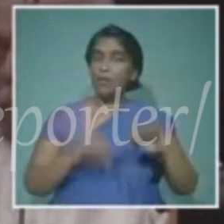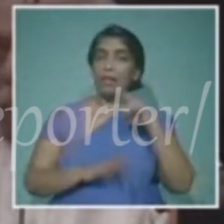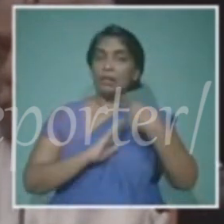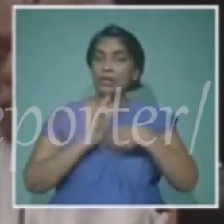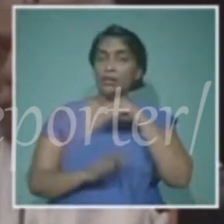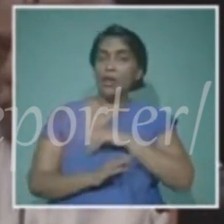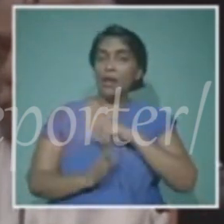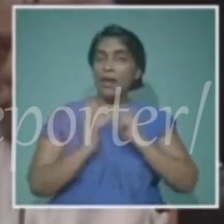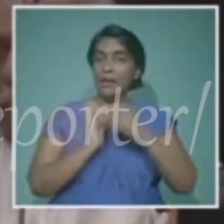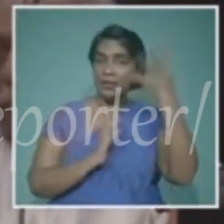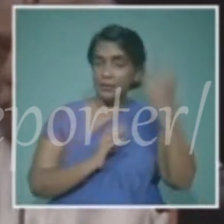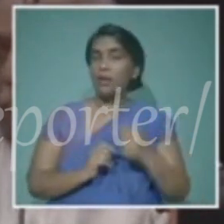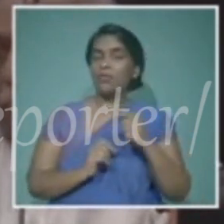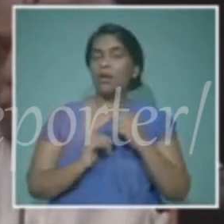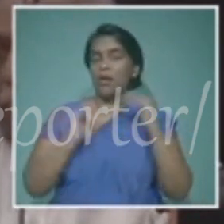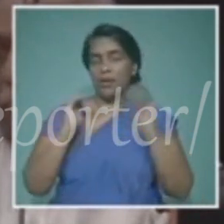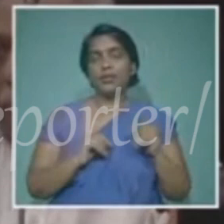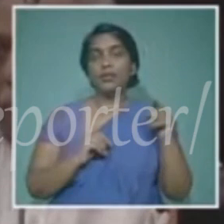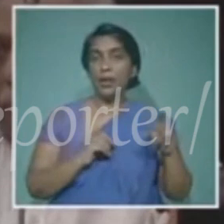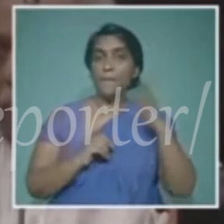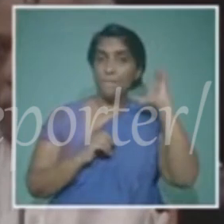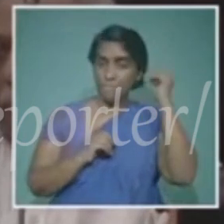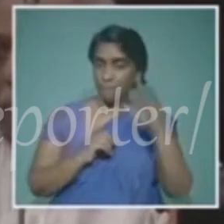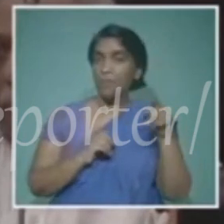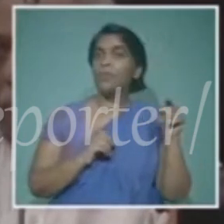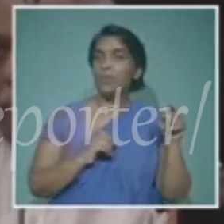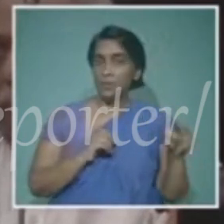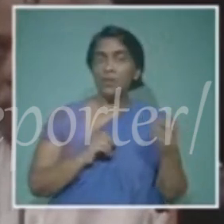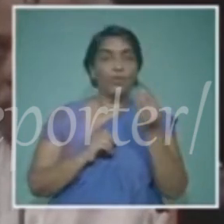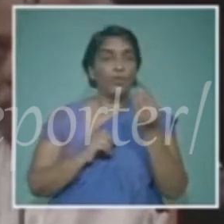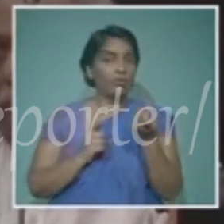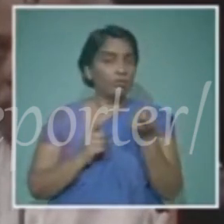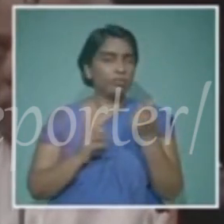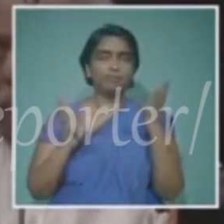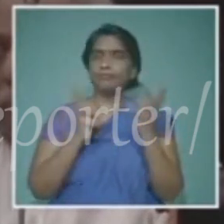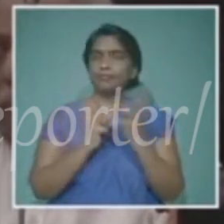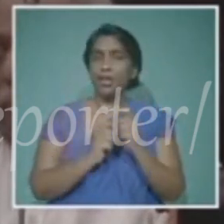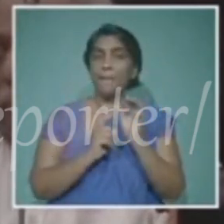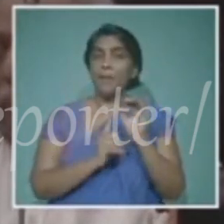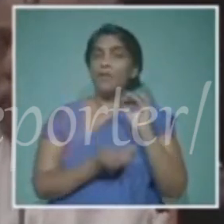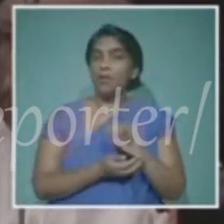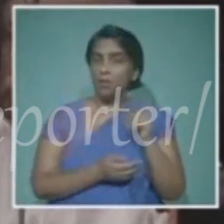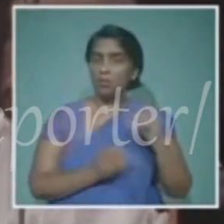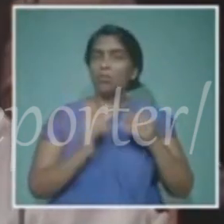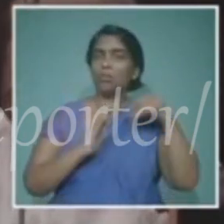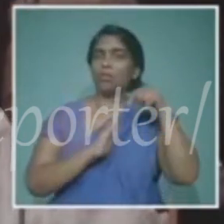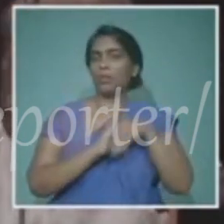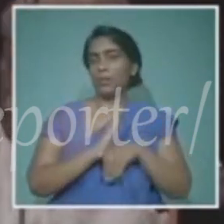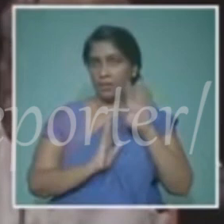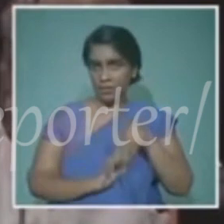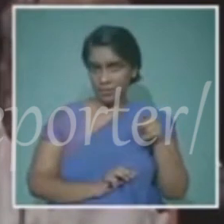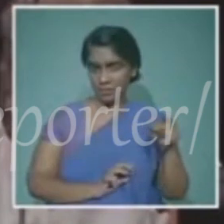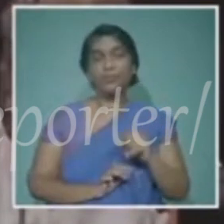ගැනීමේ සීමා වෙනවා. එහි ප්‍රතිඵලයක් වන්නේ ආර්ථිකයේ හැකිලි පුද්ගලික අංශය පසුබෑමකට